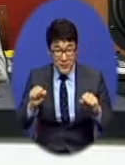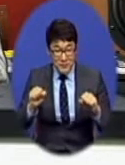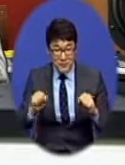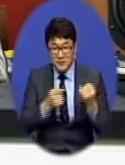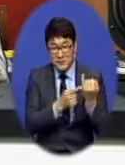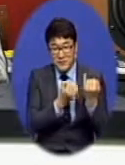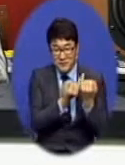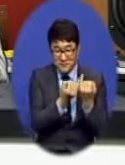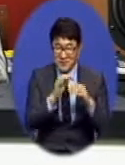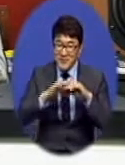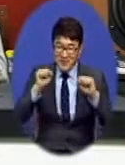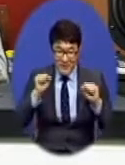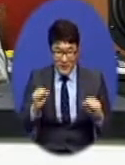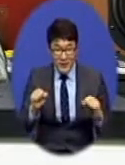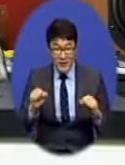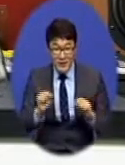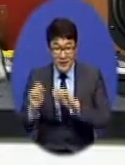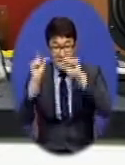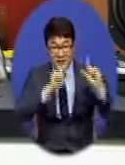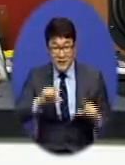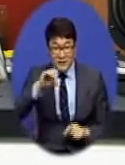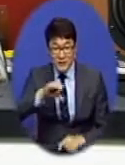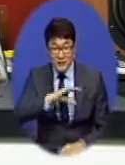안녕하세요. 네, 안녕하세요. 네, 어디 사시는